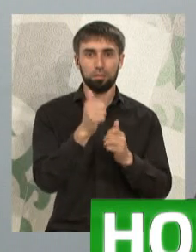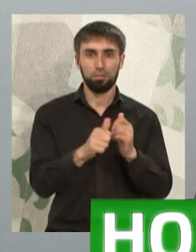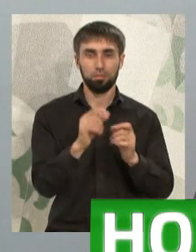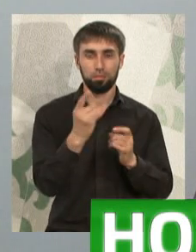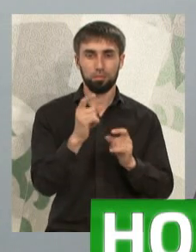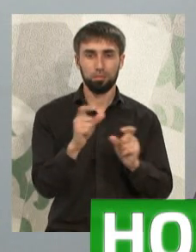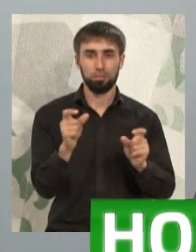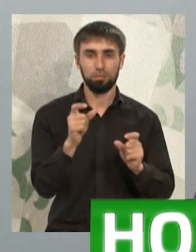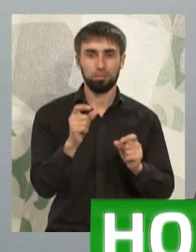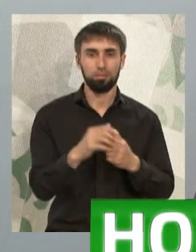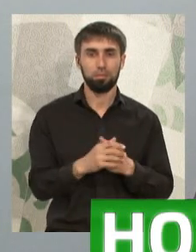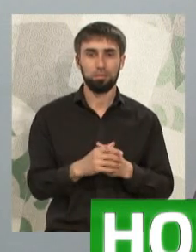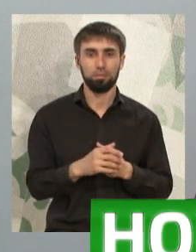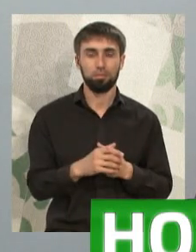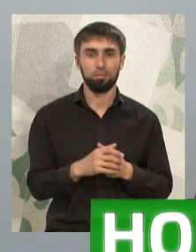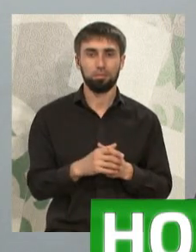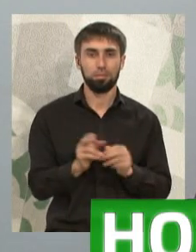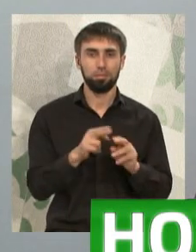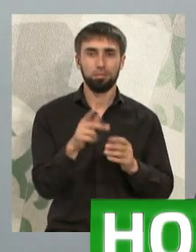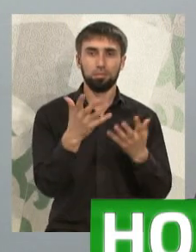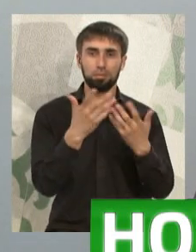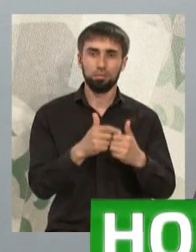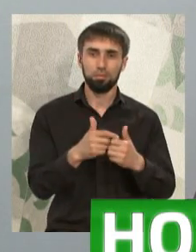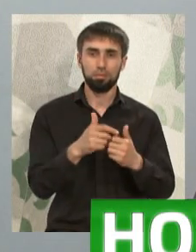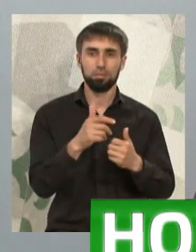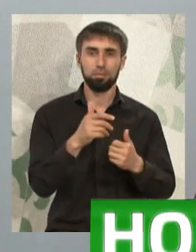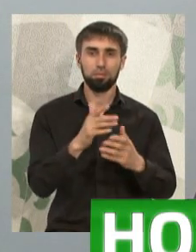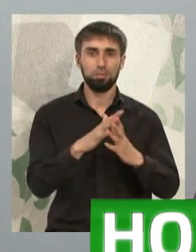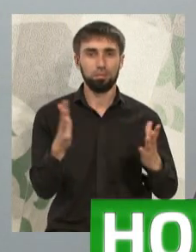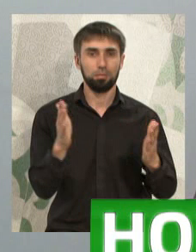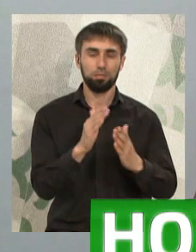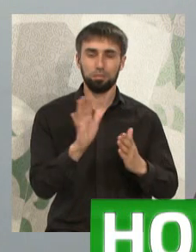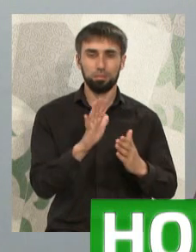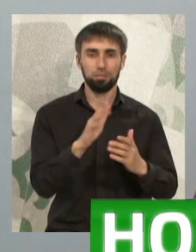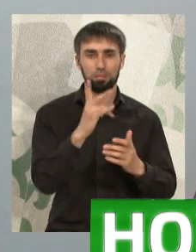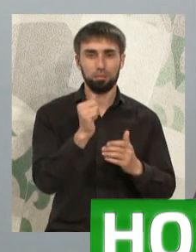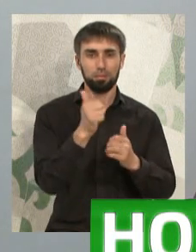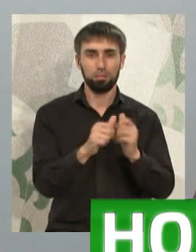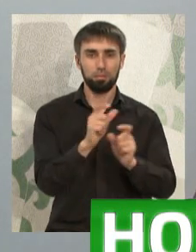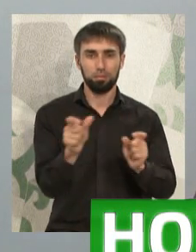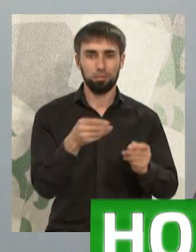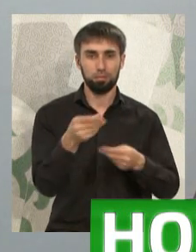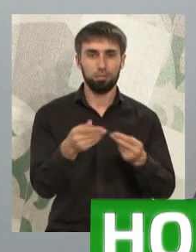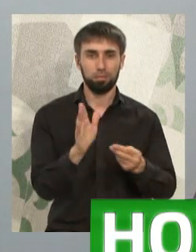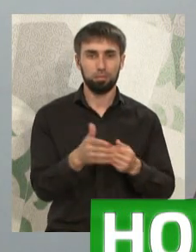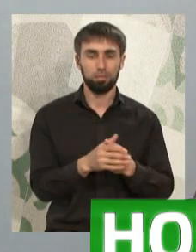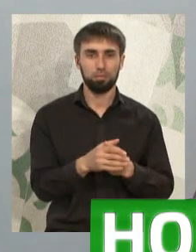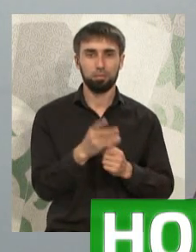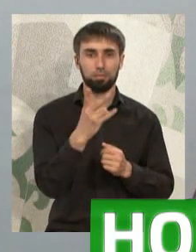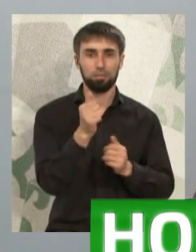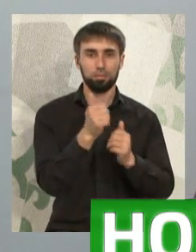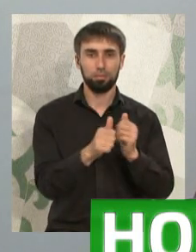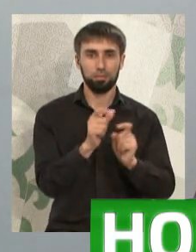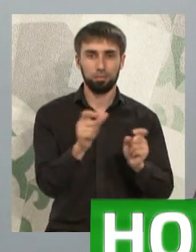вне зависимости от количества детей в семье. То есть единовременно в июне месяце граждане на каждого такого ребенка